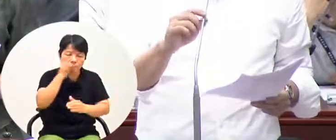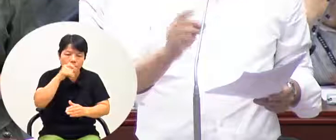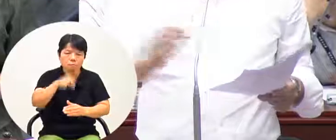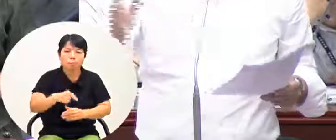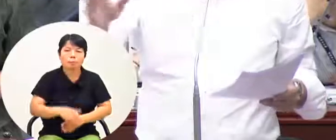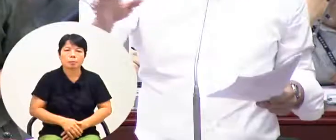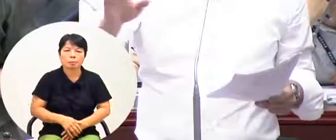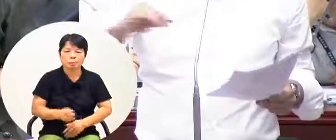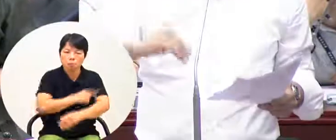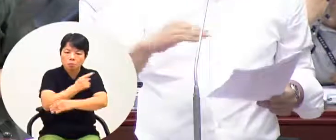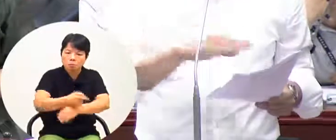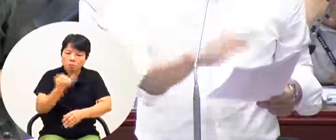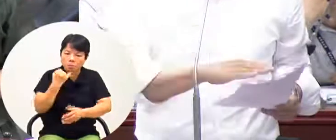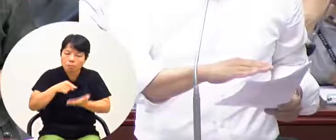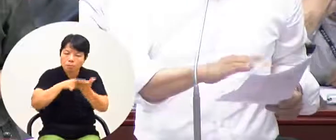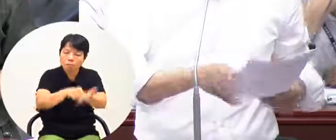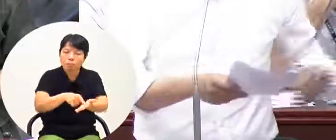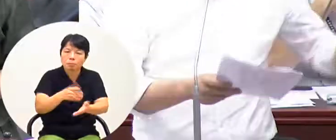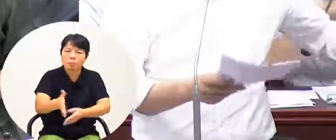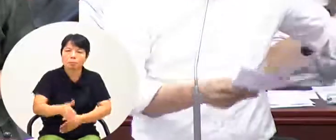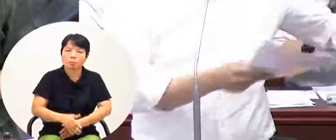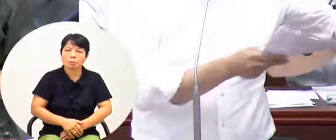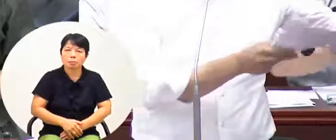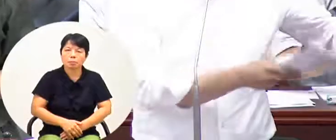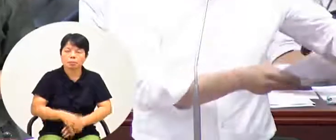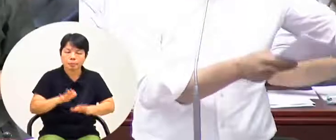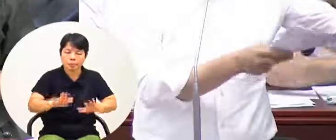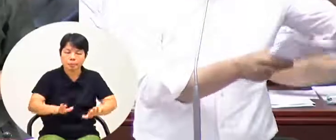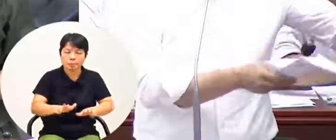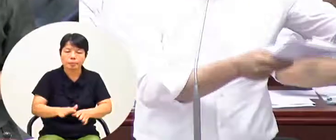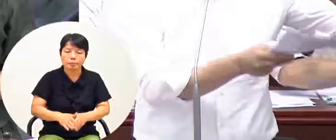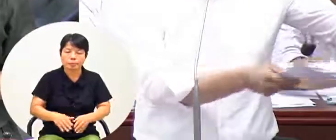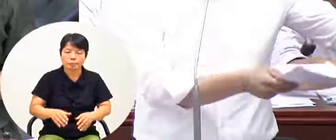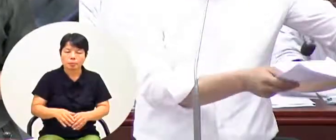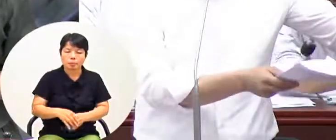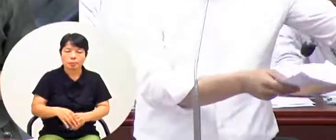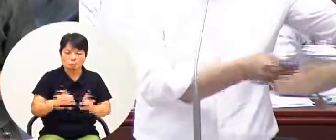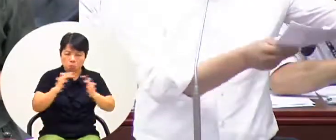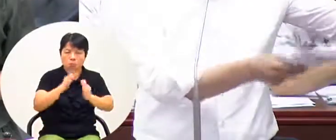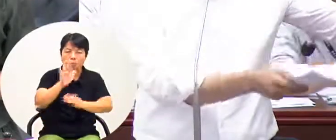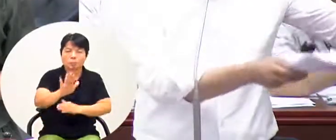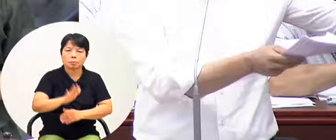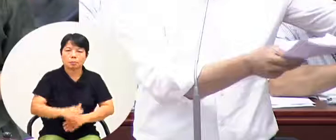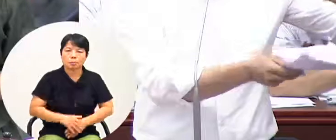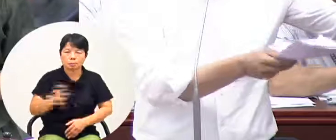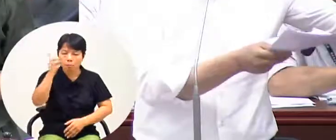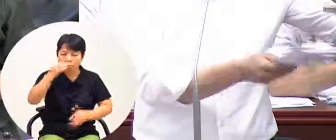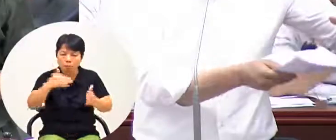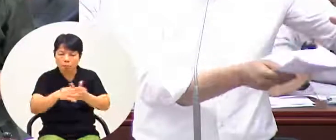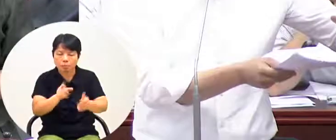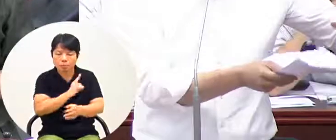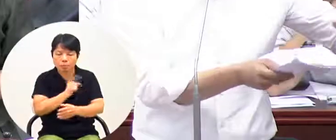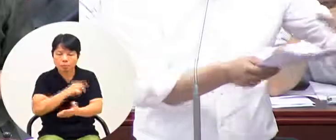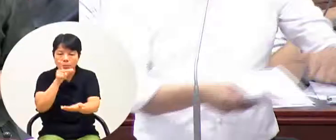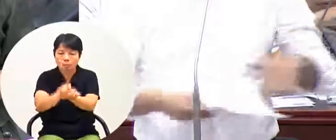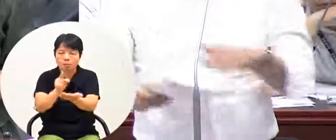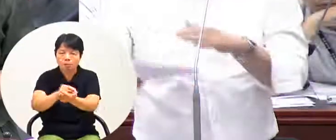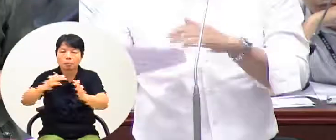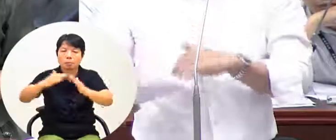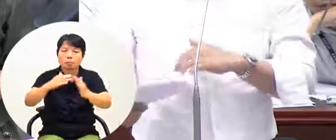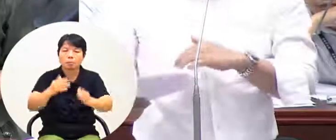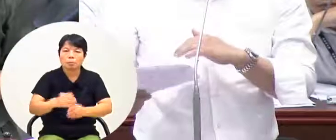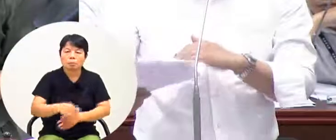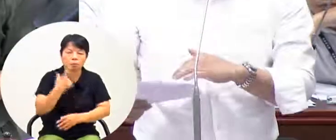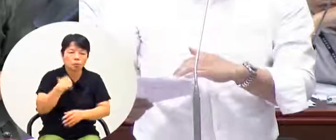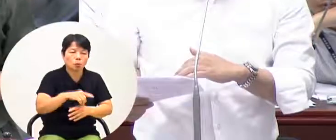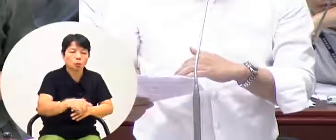去找房？ 现在这些都有，因为他们等于是去找到他们自己去租房子，然后拿那个跟房东的租赁契约来跟